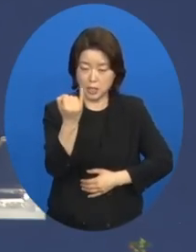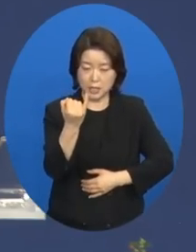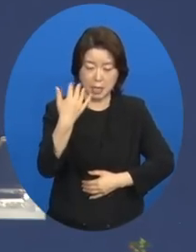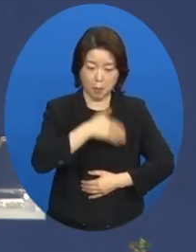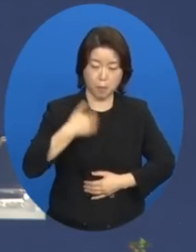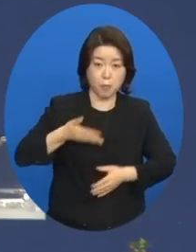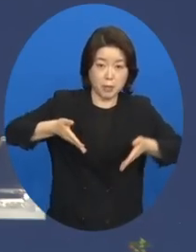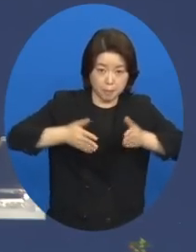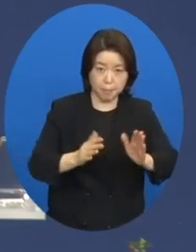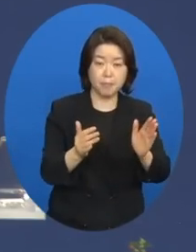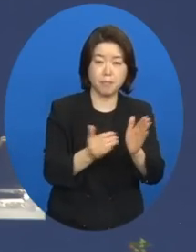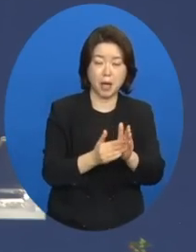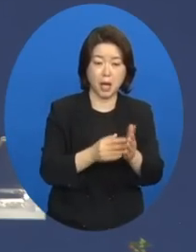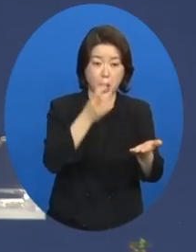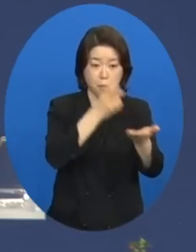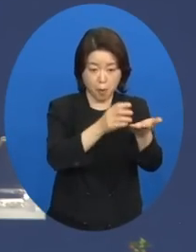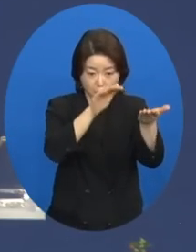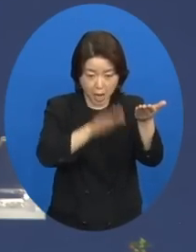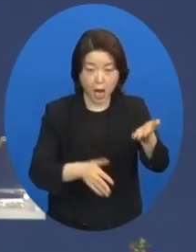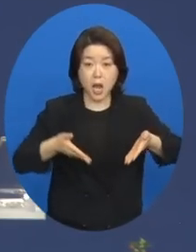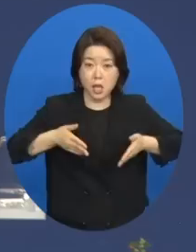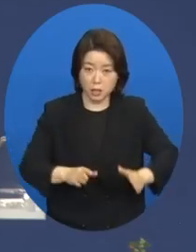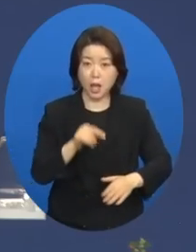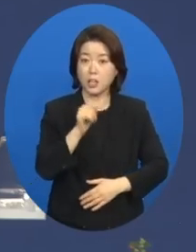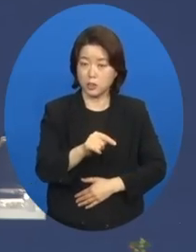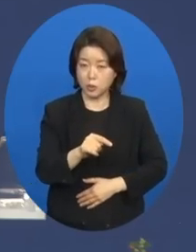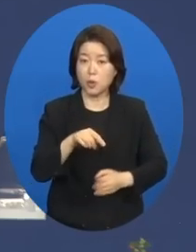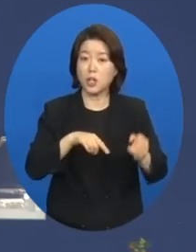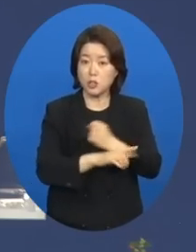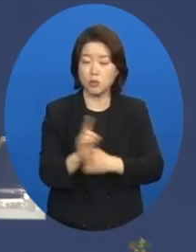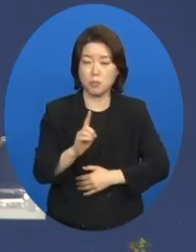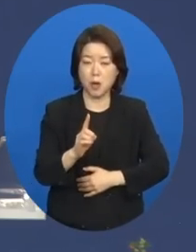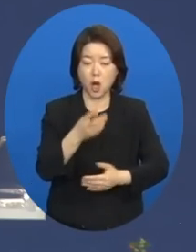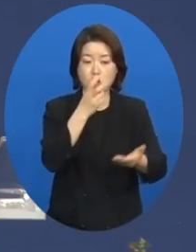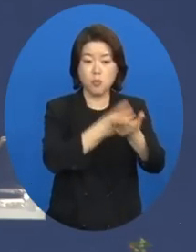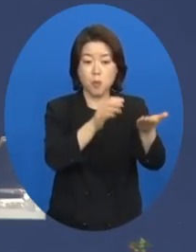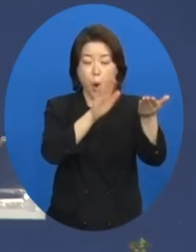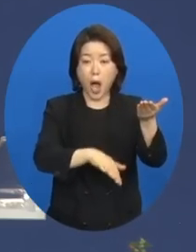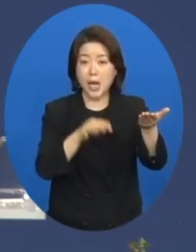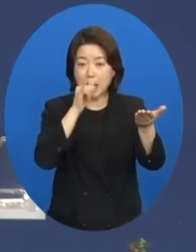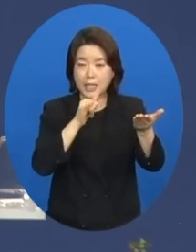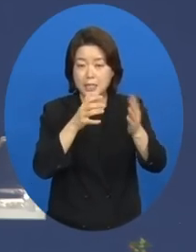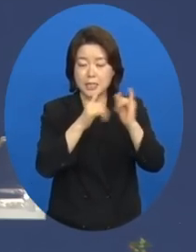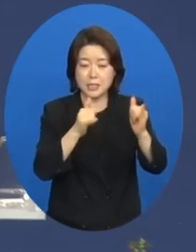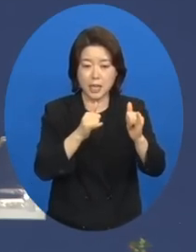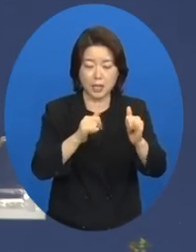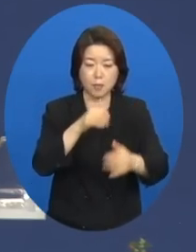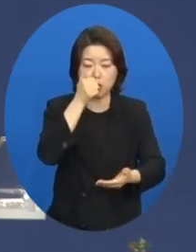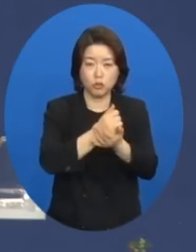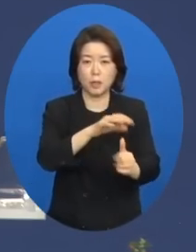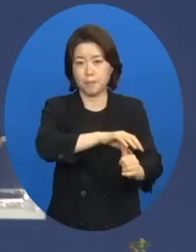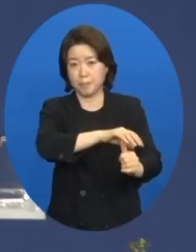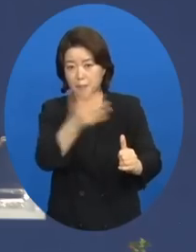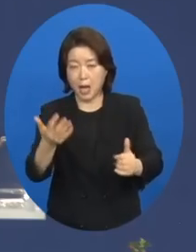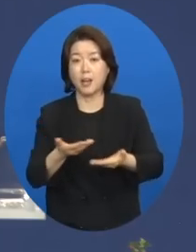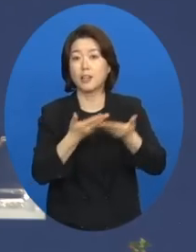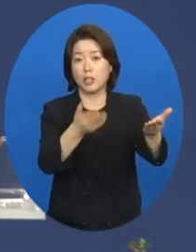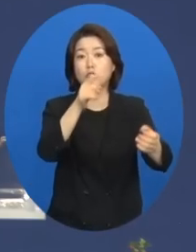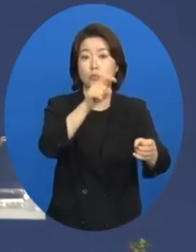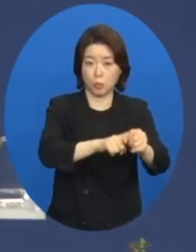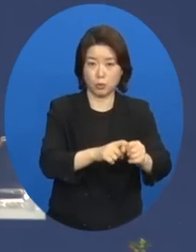하시고 율법 아래 나게 하신 것은 바로 율법 아래 있는 자들을 속량하게 하려